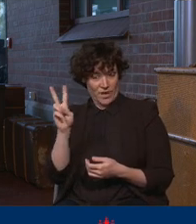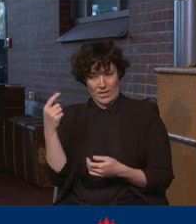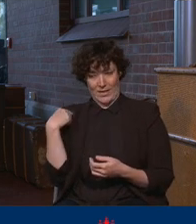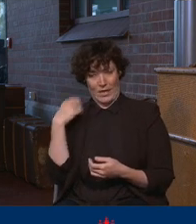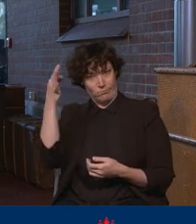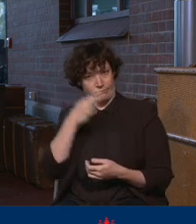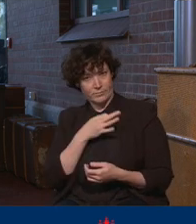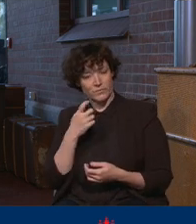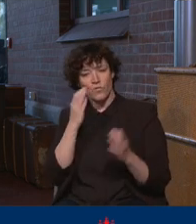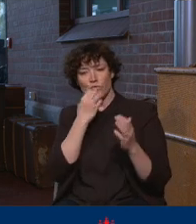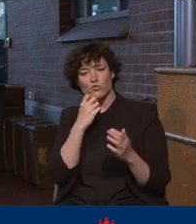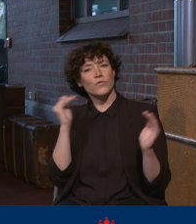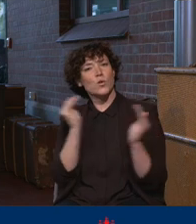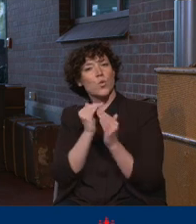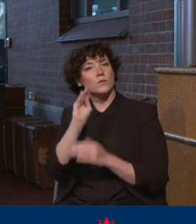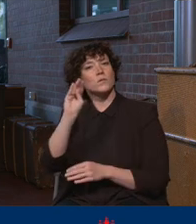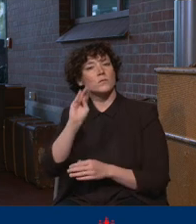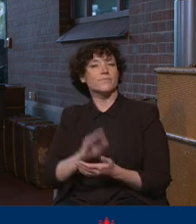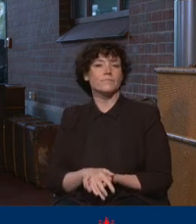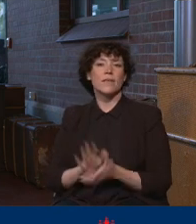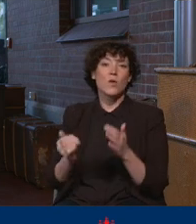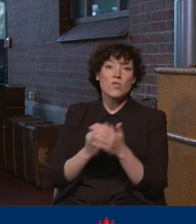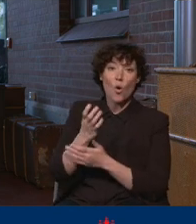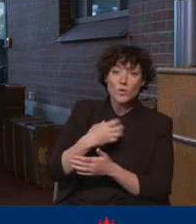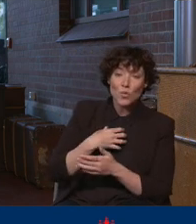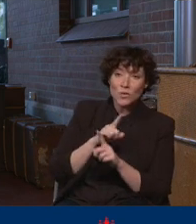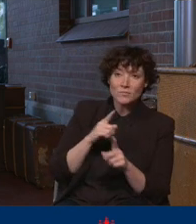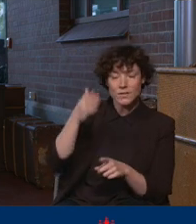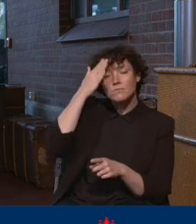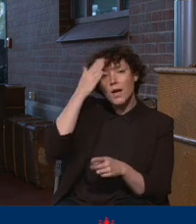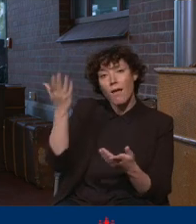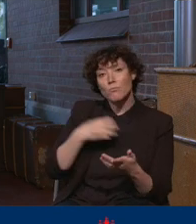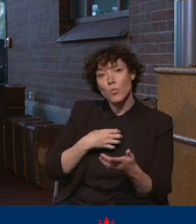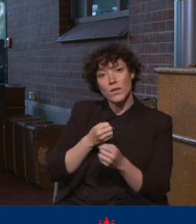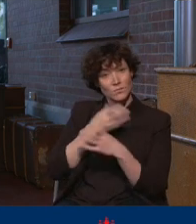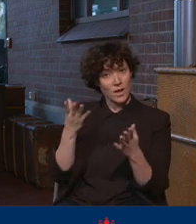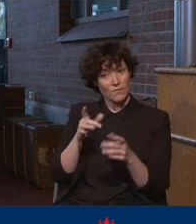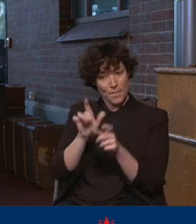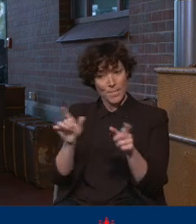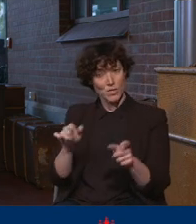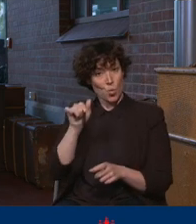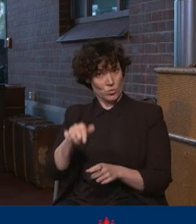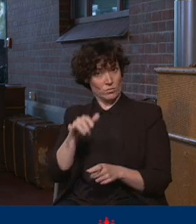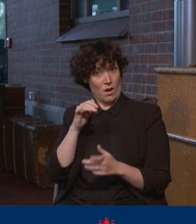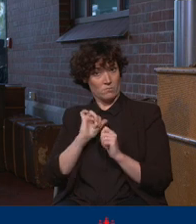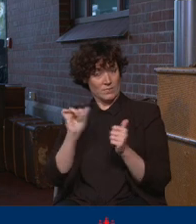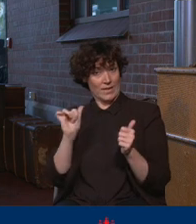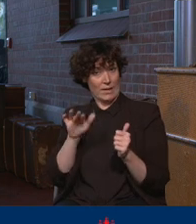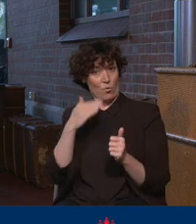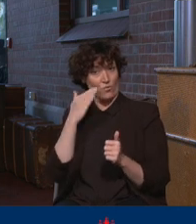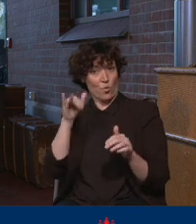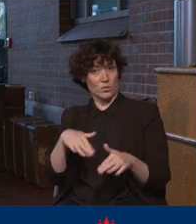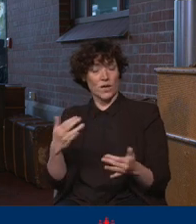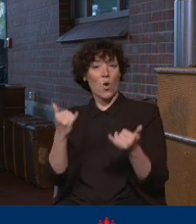was sagen es ist ja kein neues problem das ist ein bekanntes problem dass die menschen die vor ort leben in solchen über jetzt in planung gehen